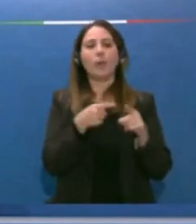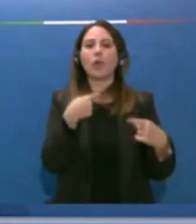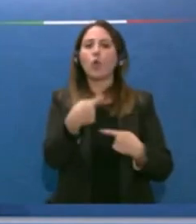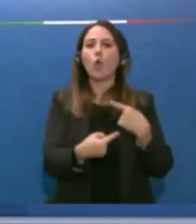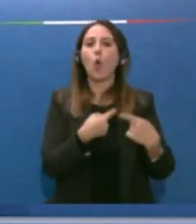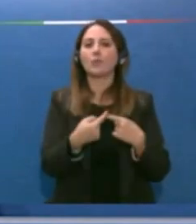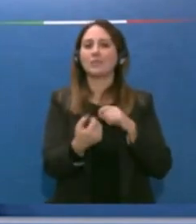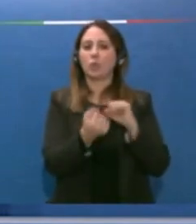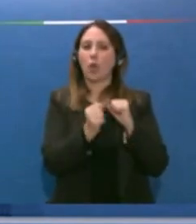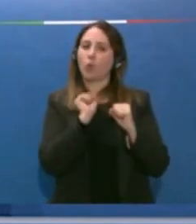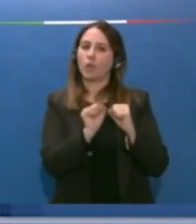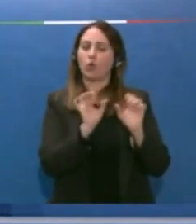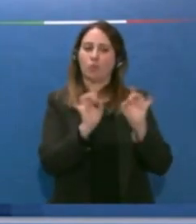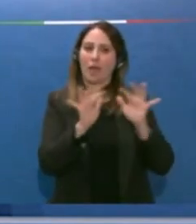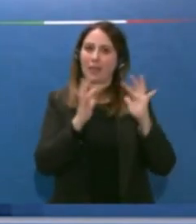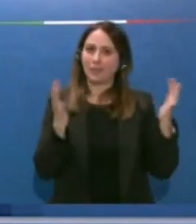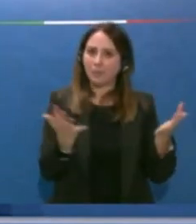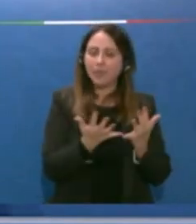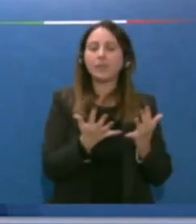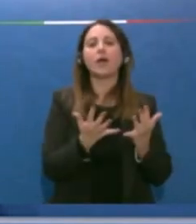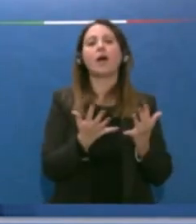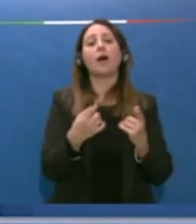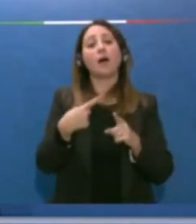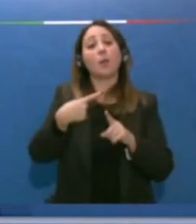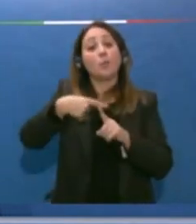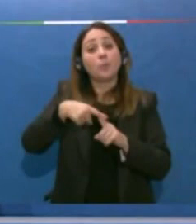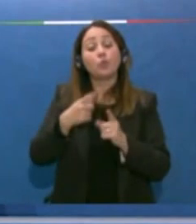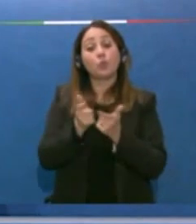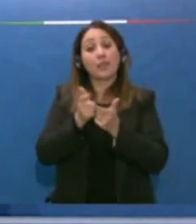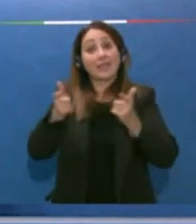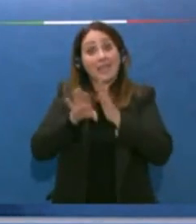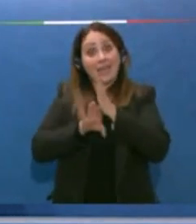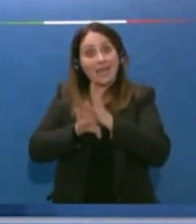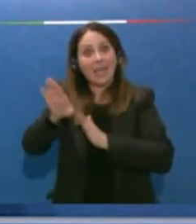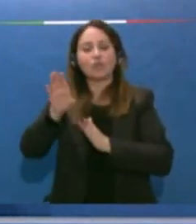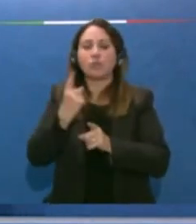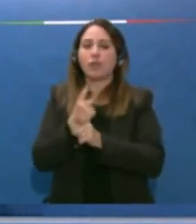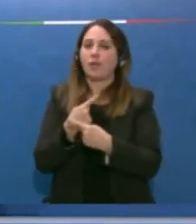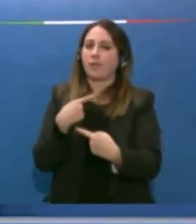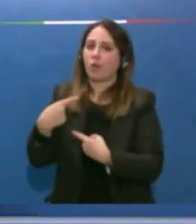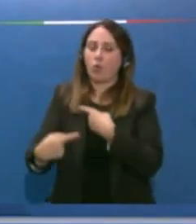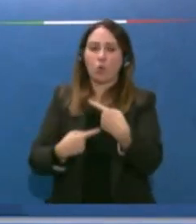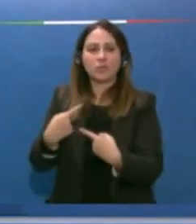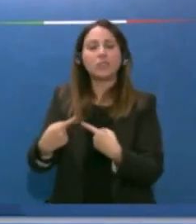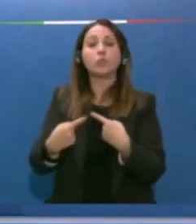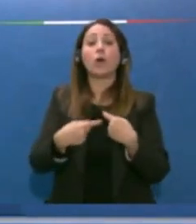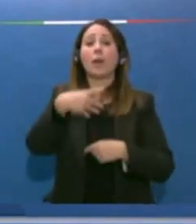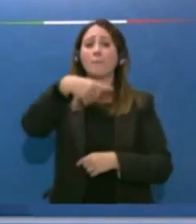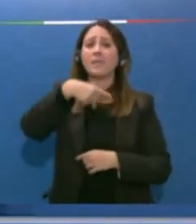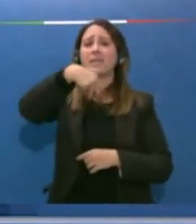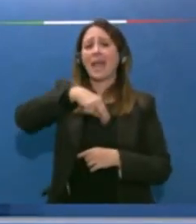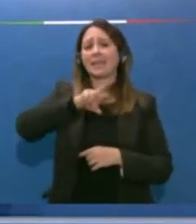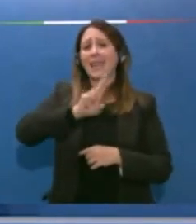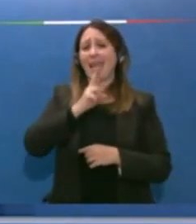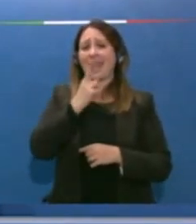per continuare l'azione di rilancio della crescita per continuare l'attuazione del pnr che la